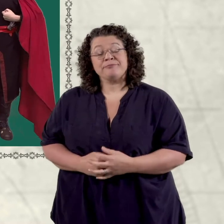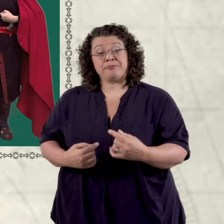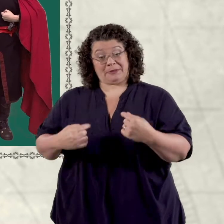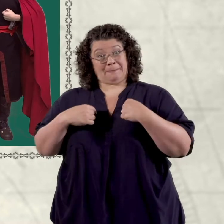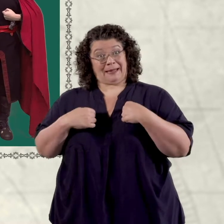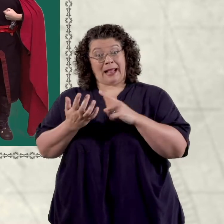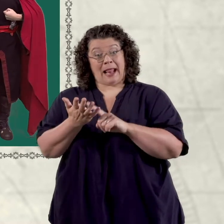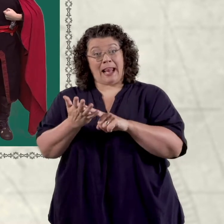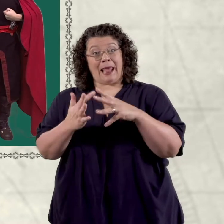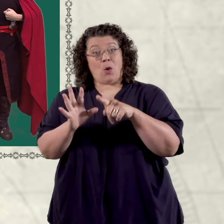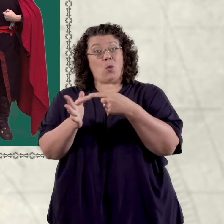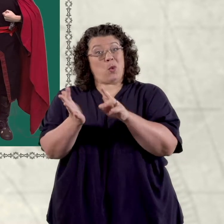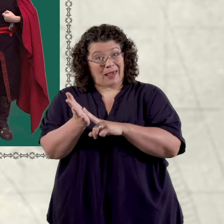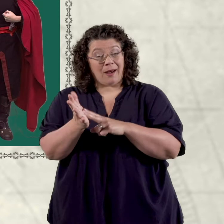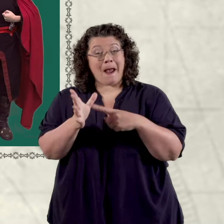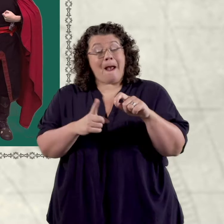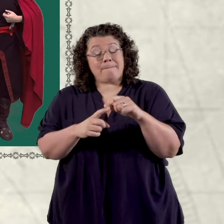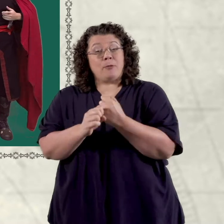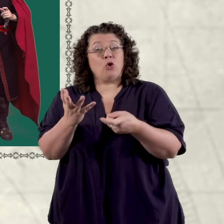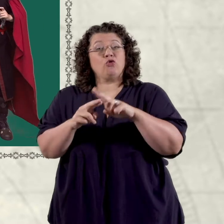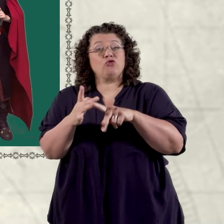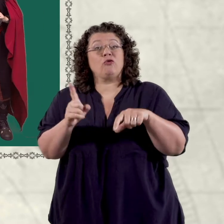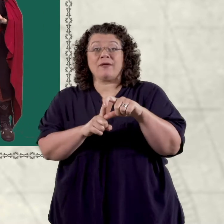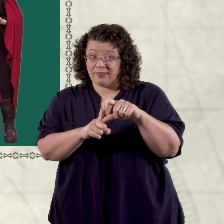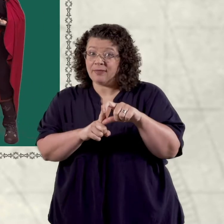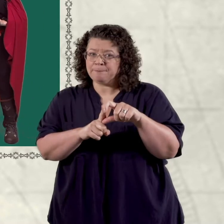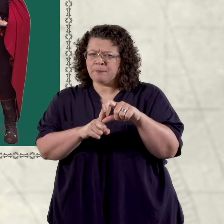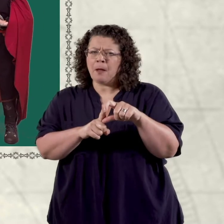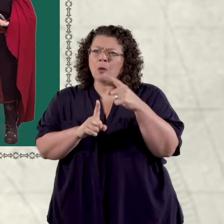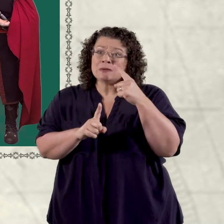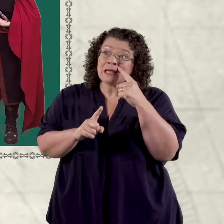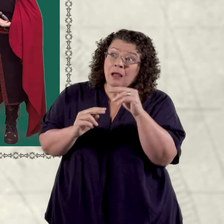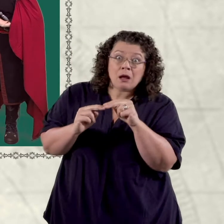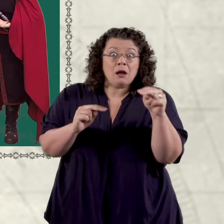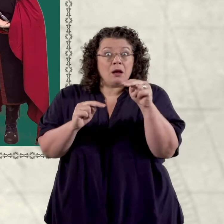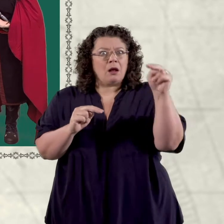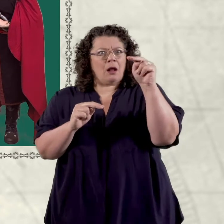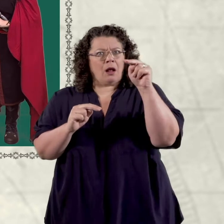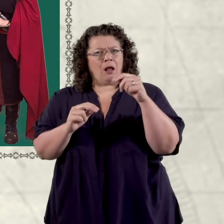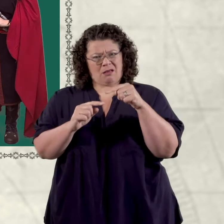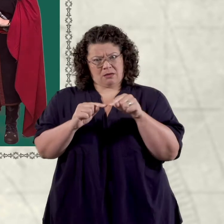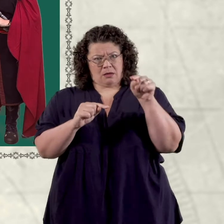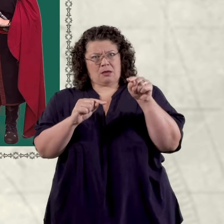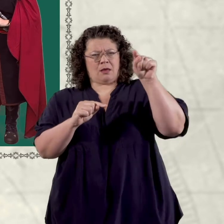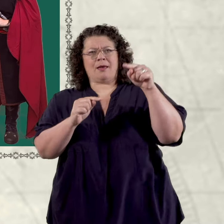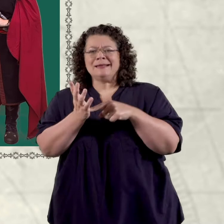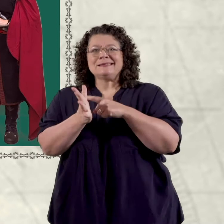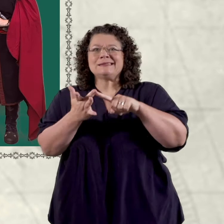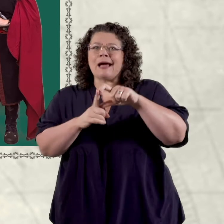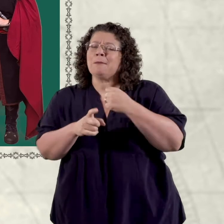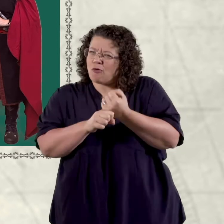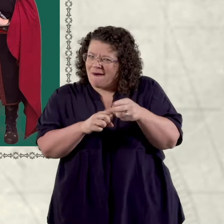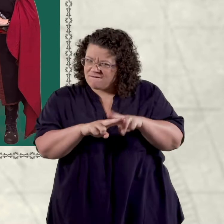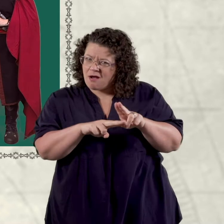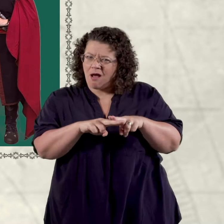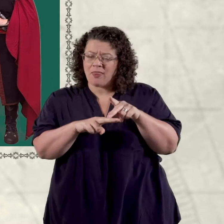fi, Llywelyn ap Gruffudd, ond os nawn ni ddilyn y llwybr yn ôl at taid,